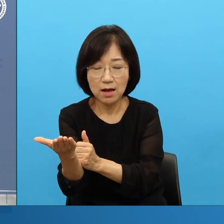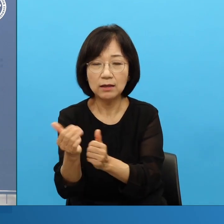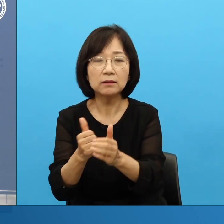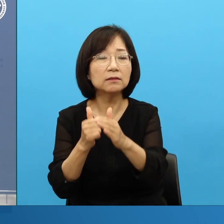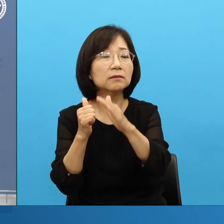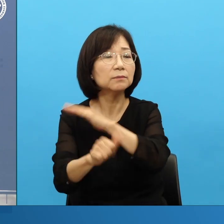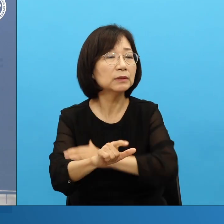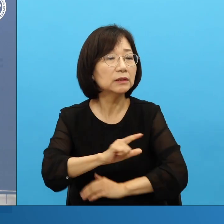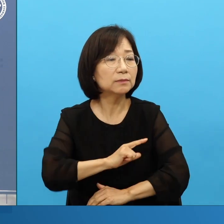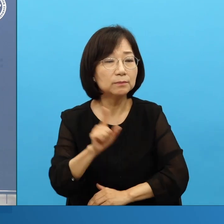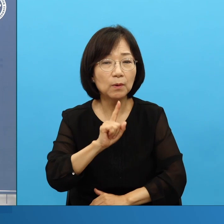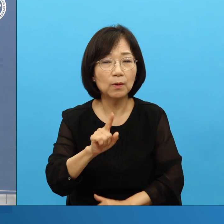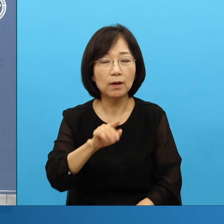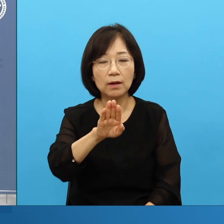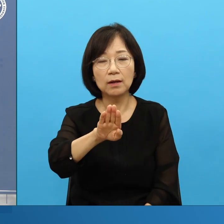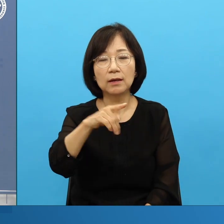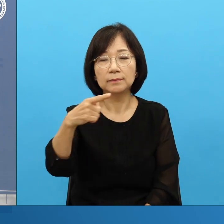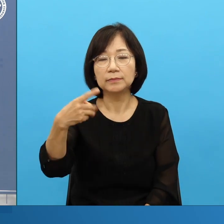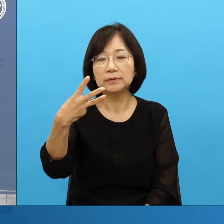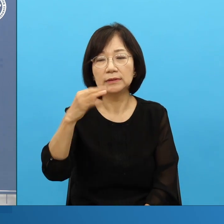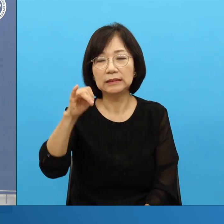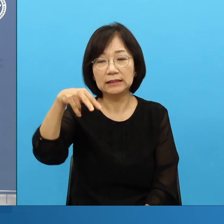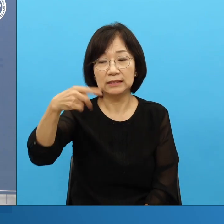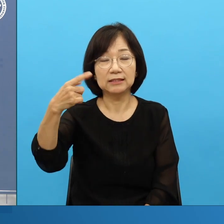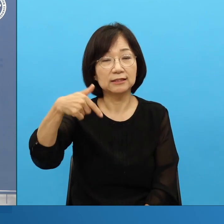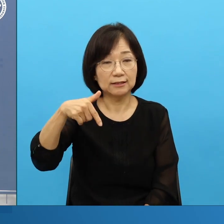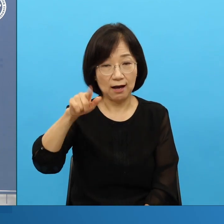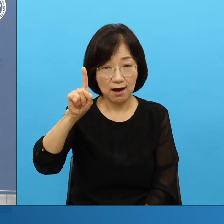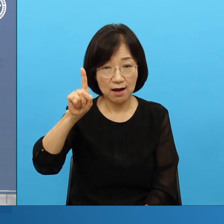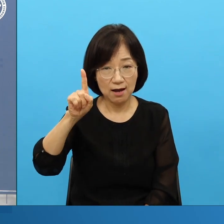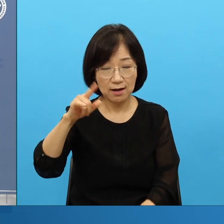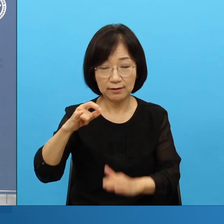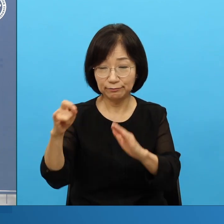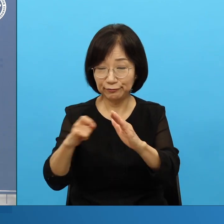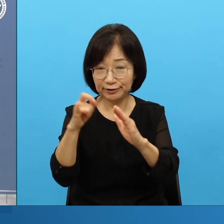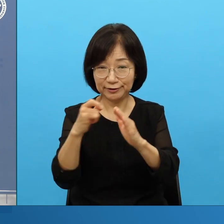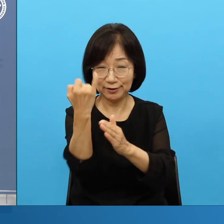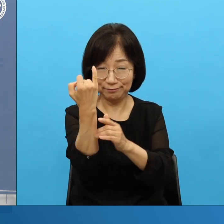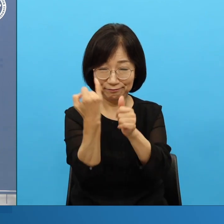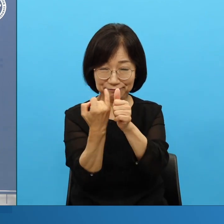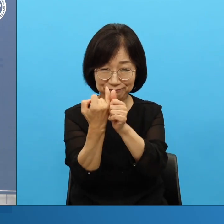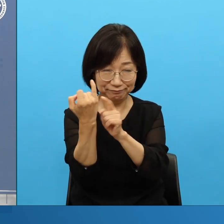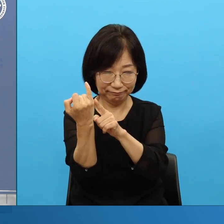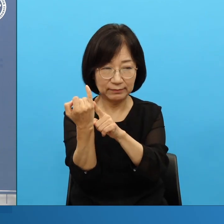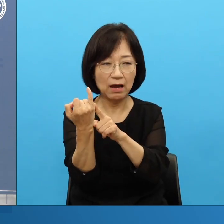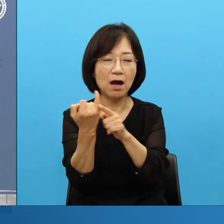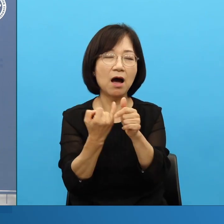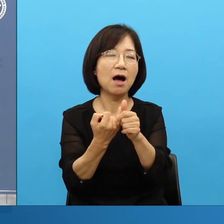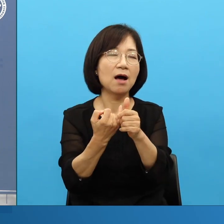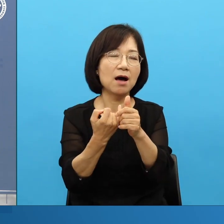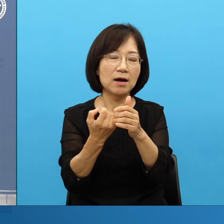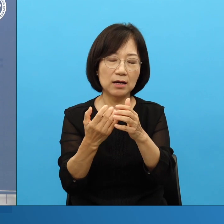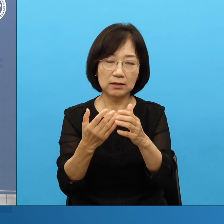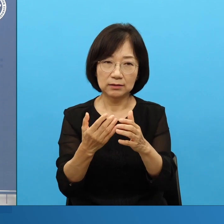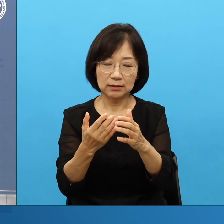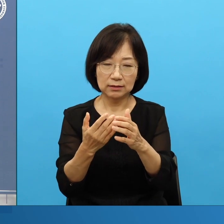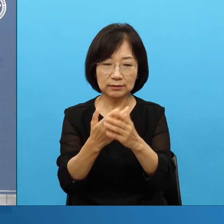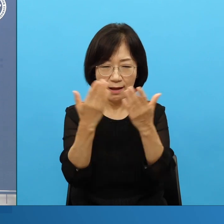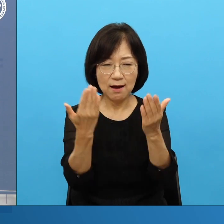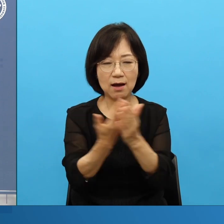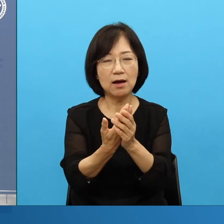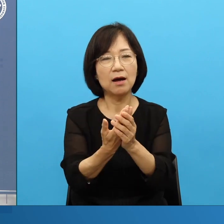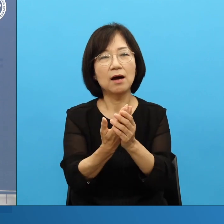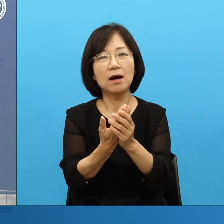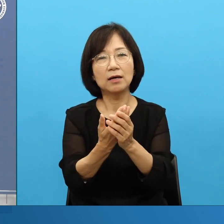교회 this work was 설만상 이 사람밖에 Priscilla. 없는데 이 한 사람이 다 살린 거예요. And so it was this one person, and it was this one individual that overturned and 오늘 changed 꼭 this church 명심해야 in 된다. Rome. 핑계 대지